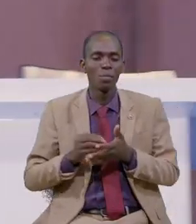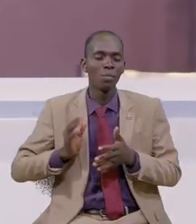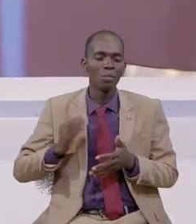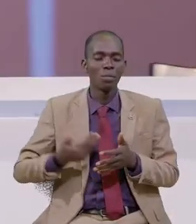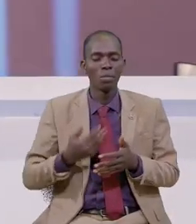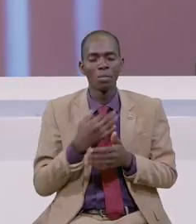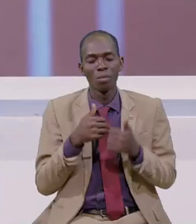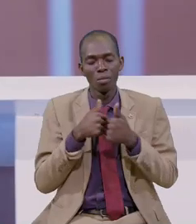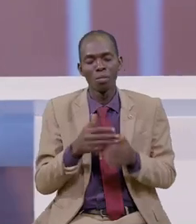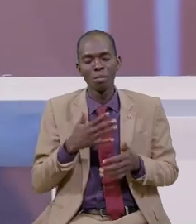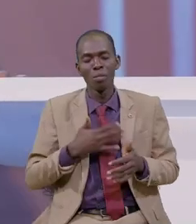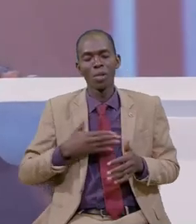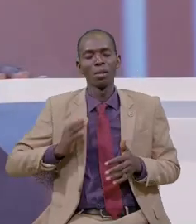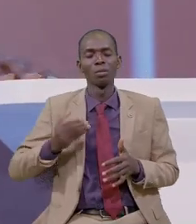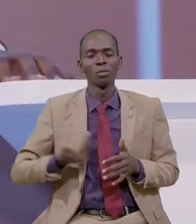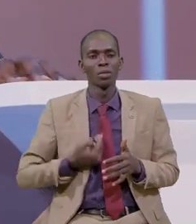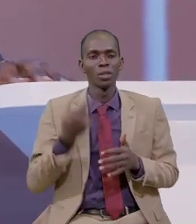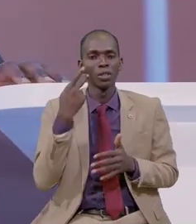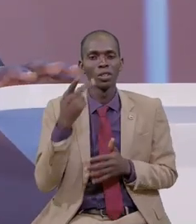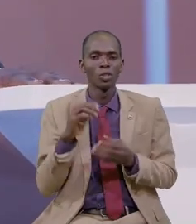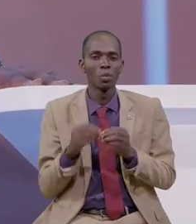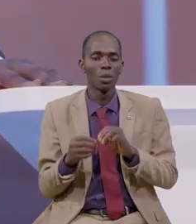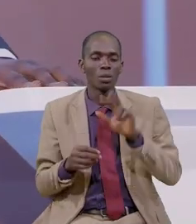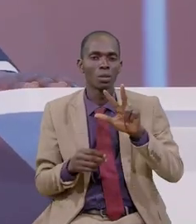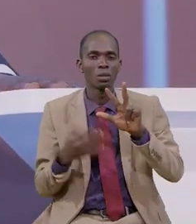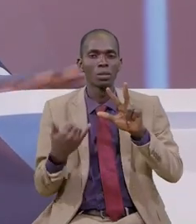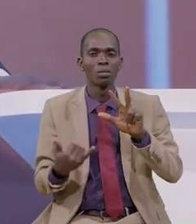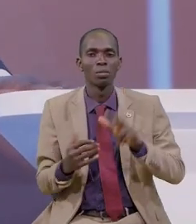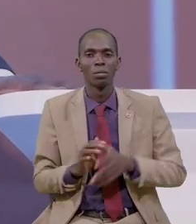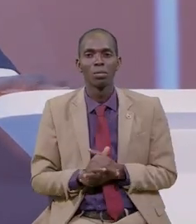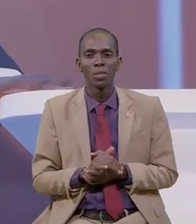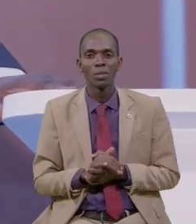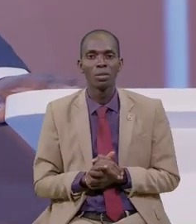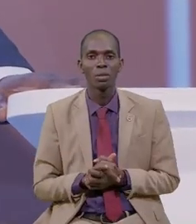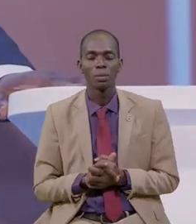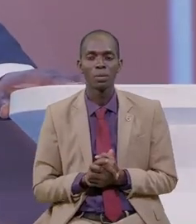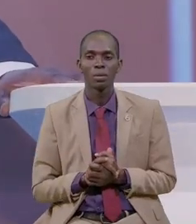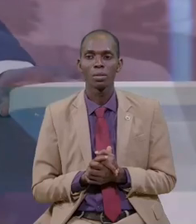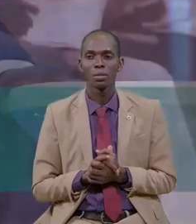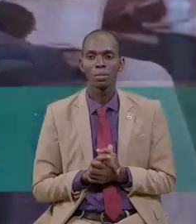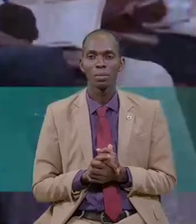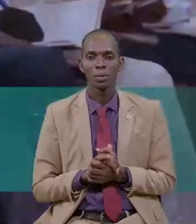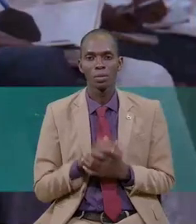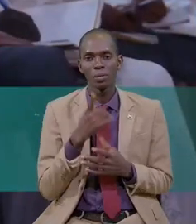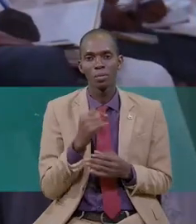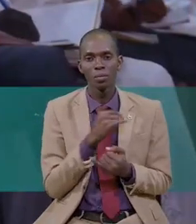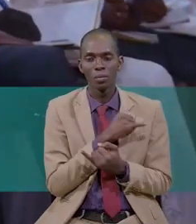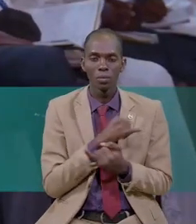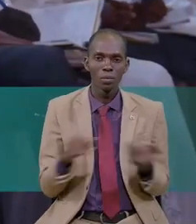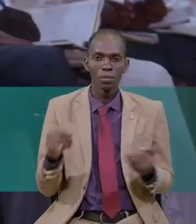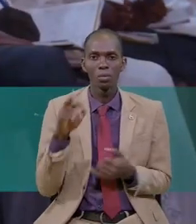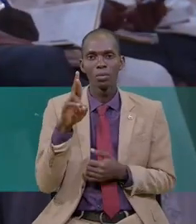Et j'y perds mon âme. Troisième élément maintenant, la rétribution finale de la